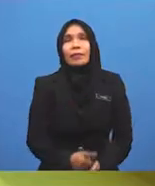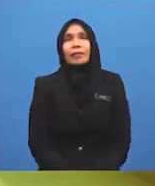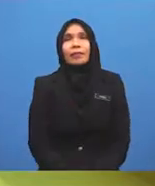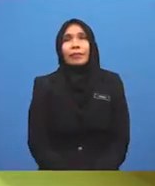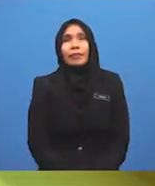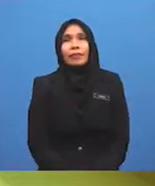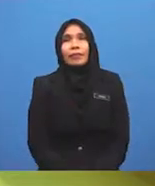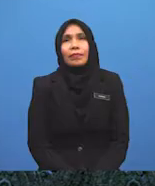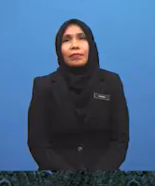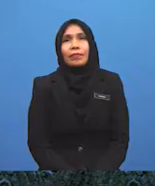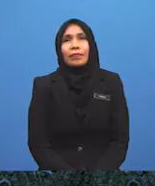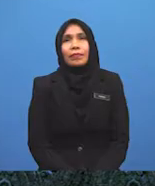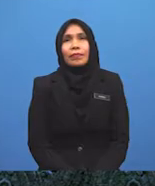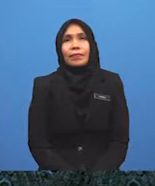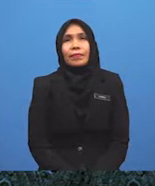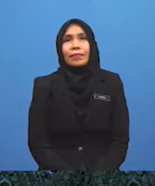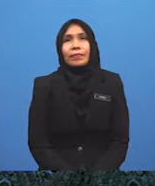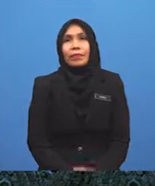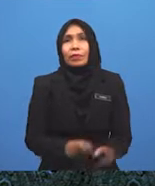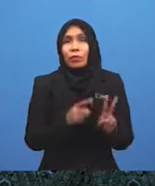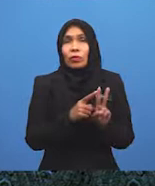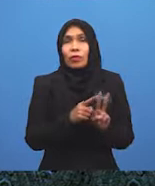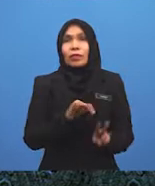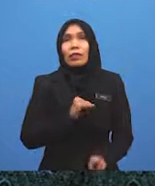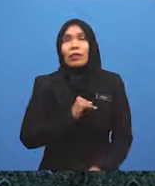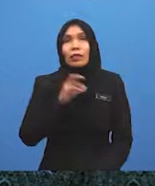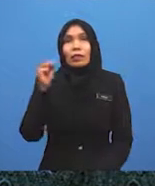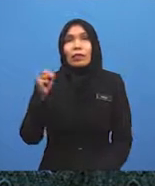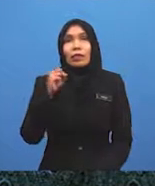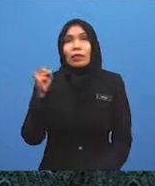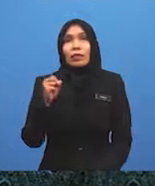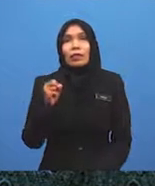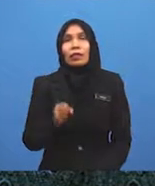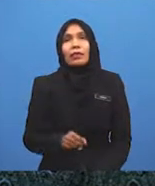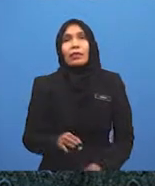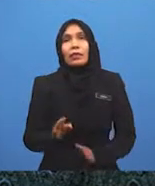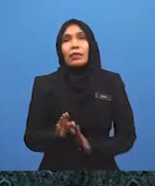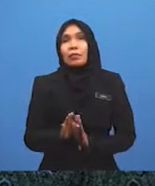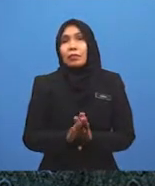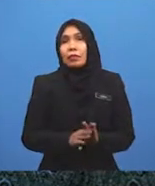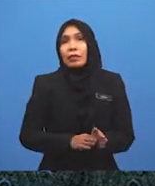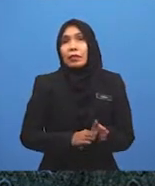Soalan kedua. Saya sentiasa beramah